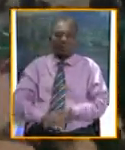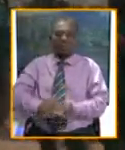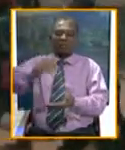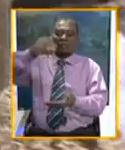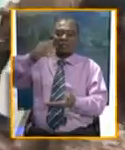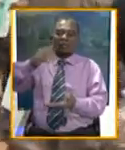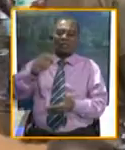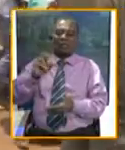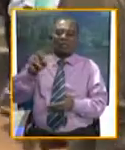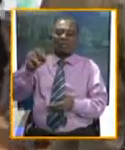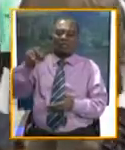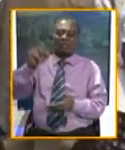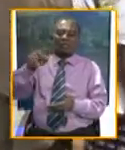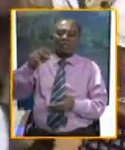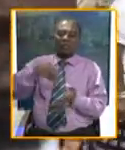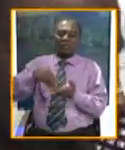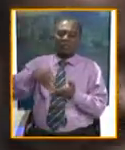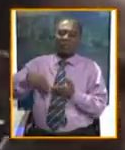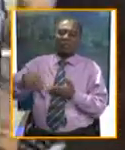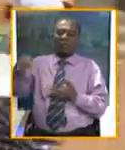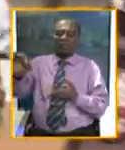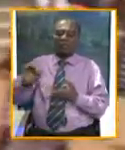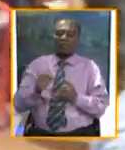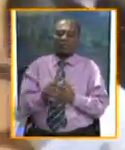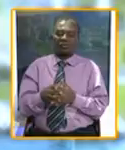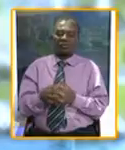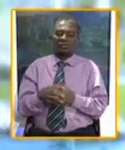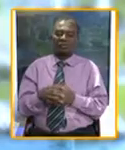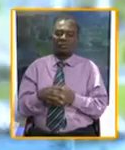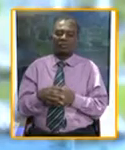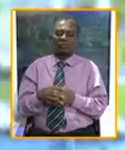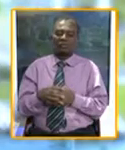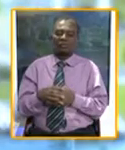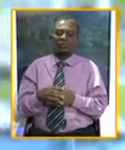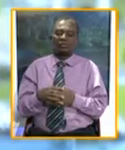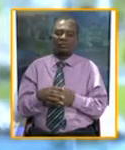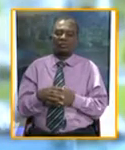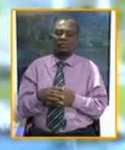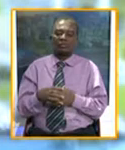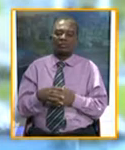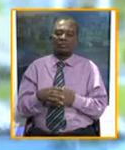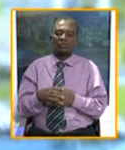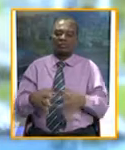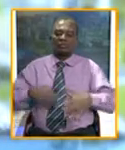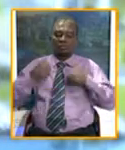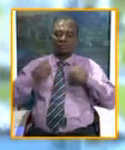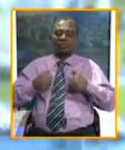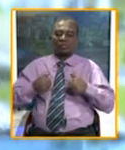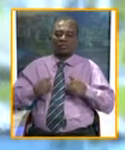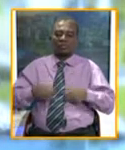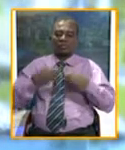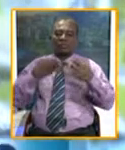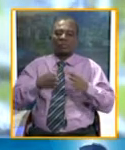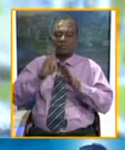de 11 590 millions de francs CFA. Au chapitre santé, le lancement en